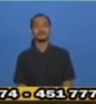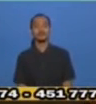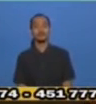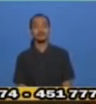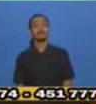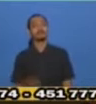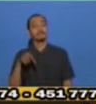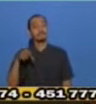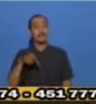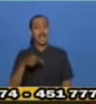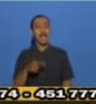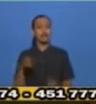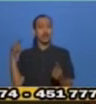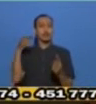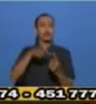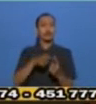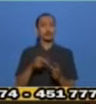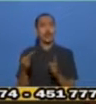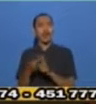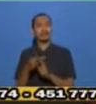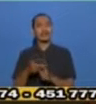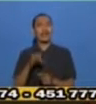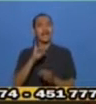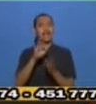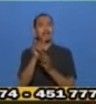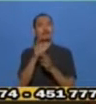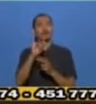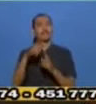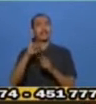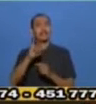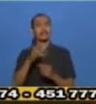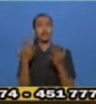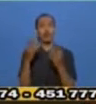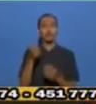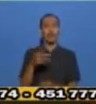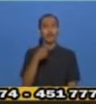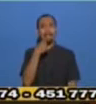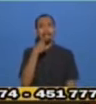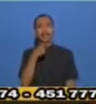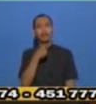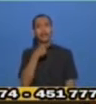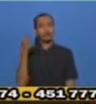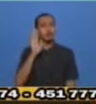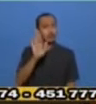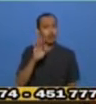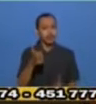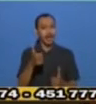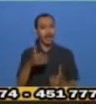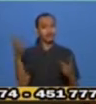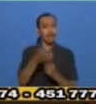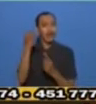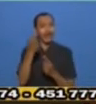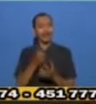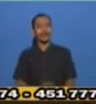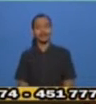immunity masih beberapa minggu lagi ya. Saya nggak mau bulan lah, minggu aja Bu, yang cepet gitu ya. Terima kasih